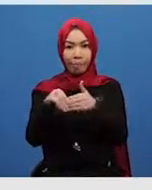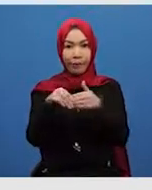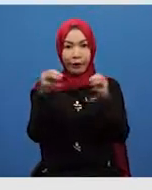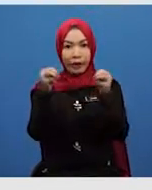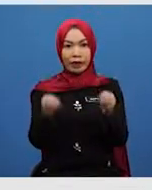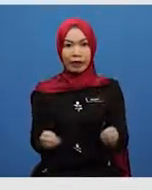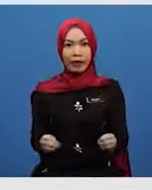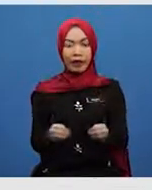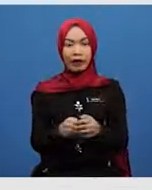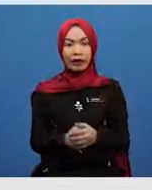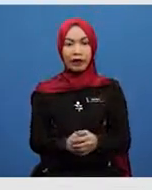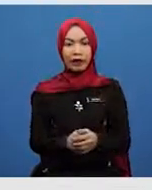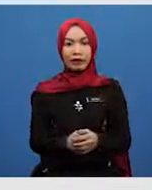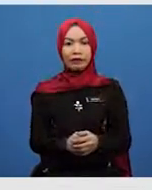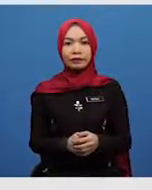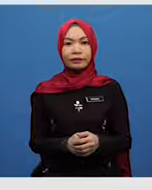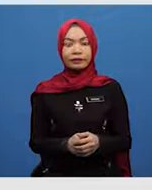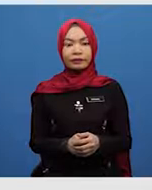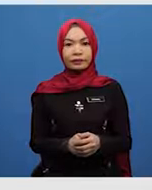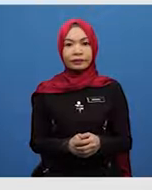sumber authority masyarakat